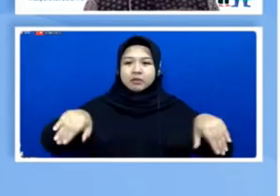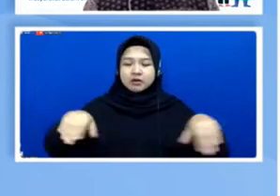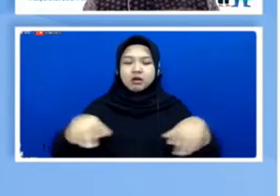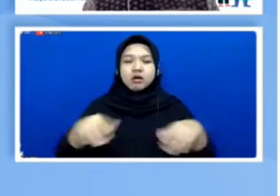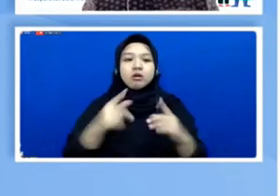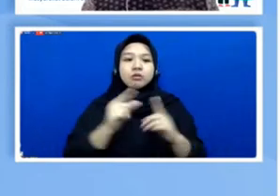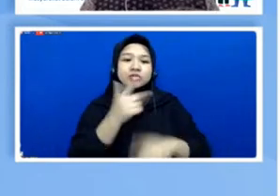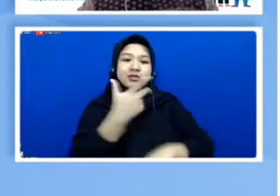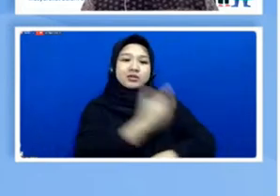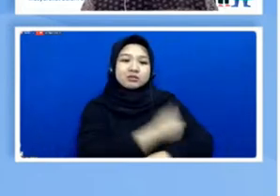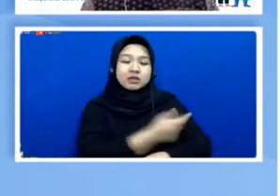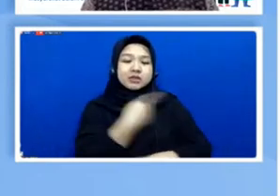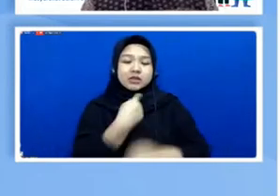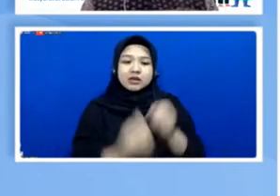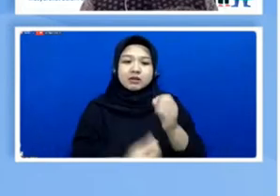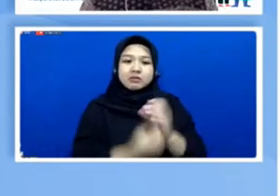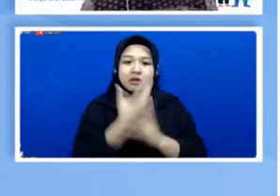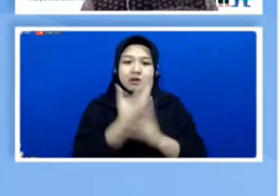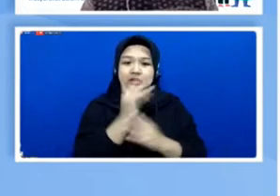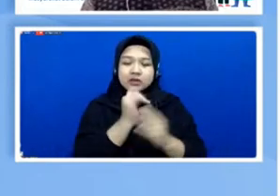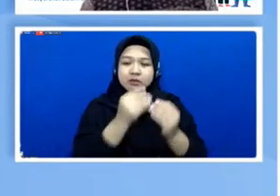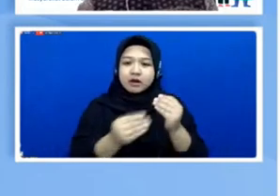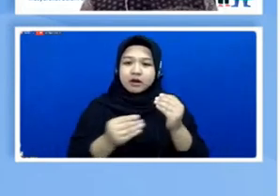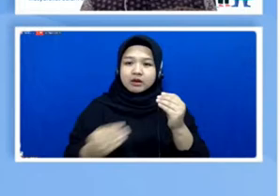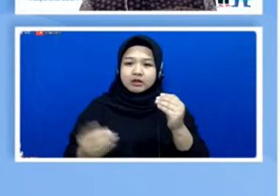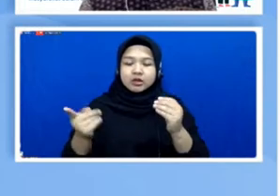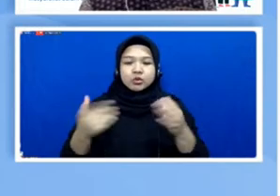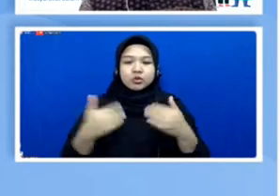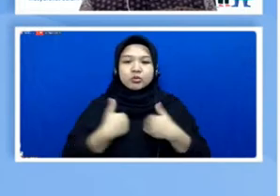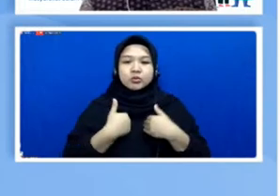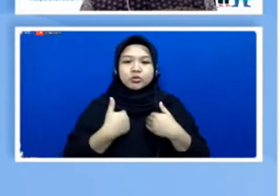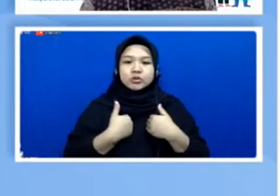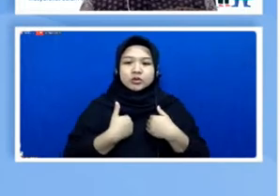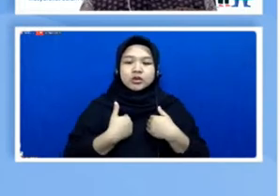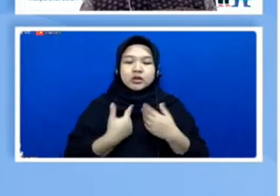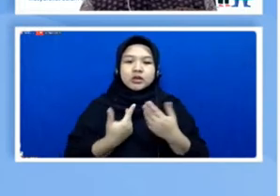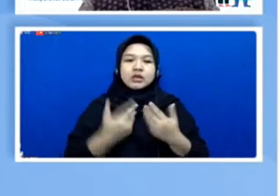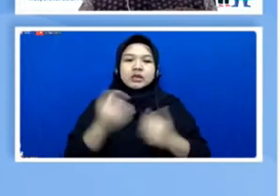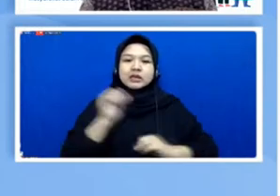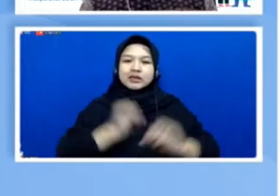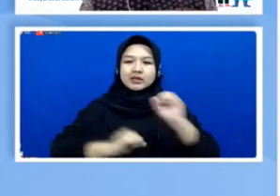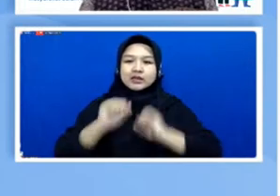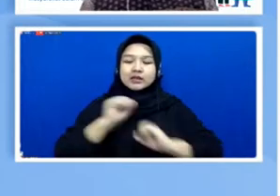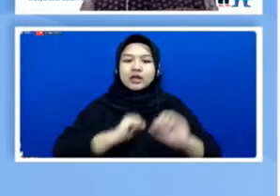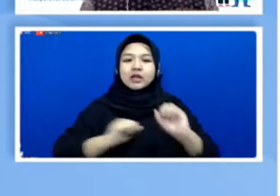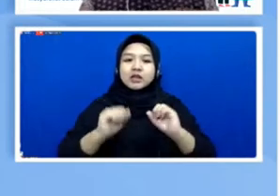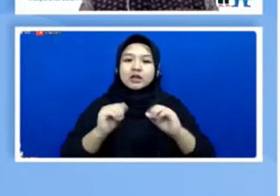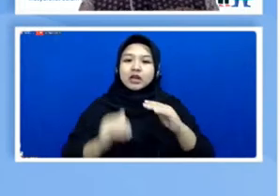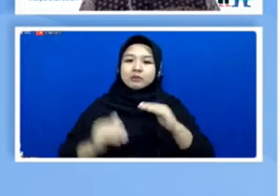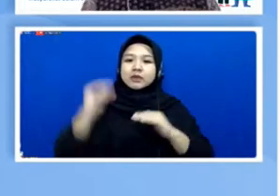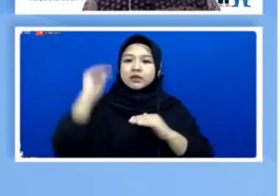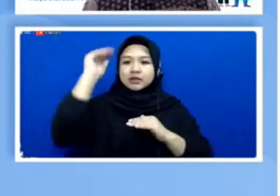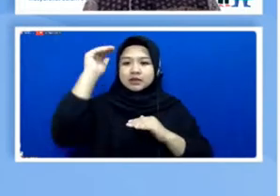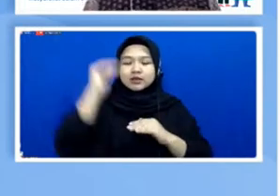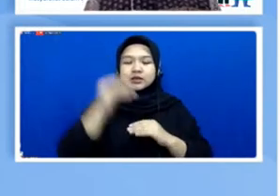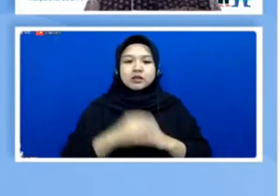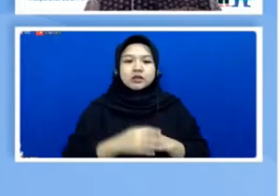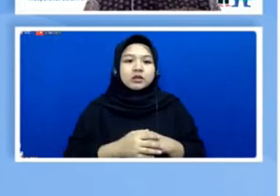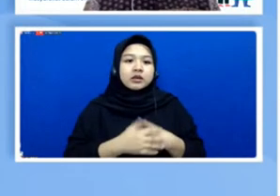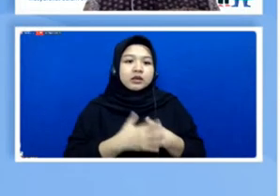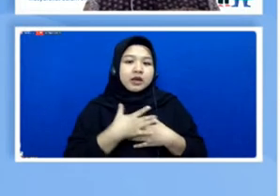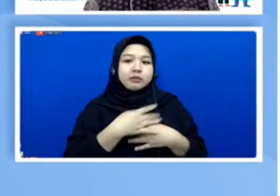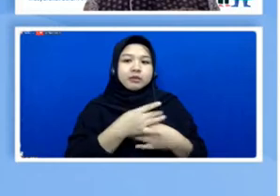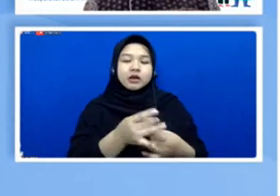puskesmas yang kita kembangkan dengan kader itu memiliki kegiatan health promotion yang lebih tinggi. Next lagi, yang menarik